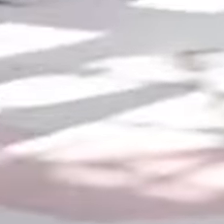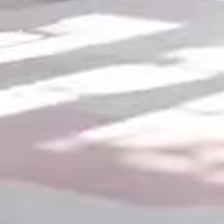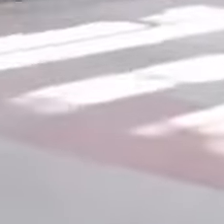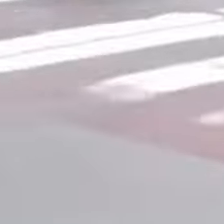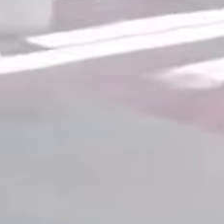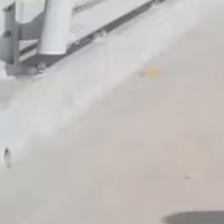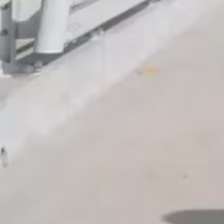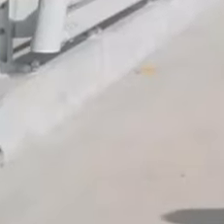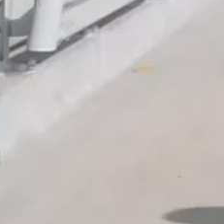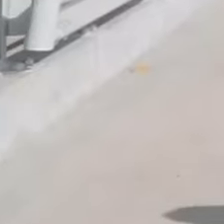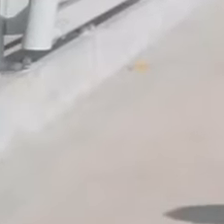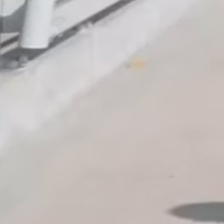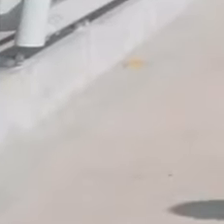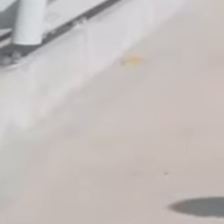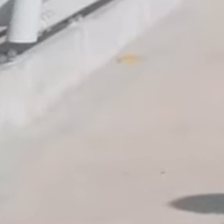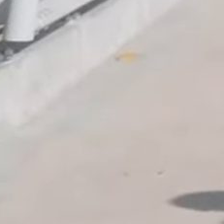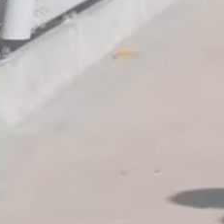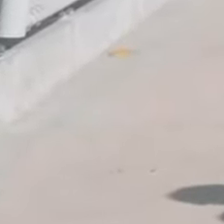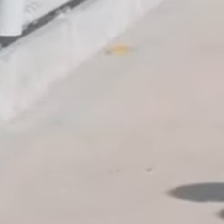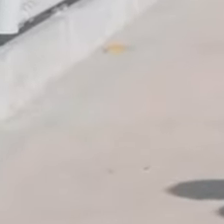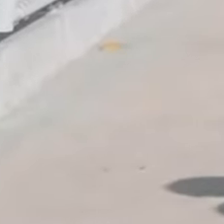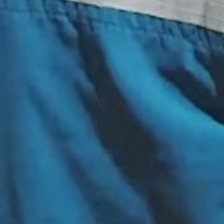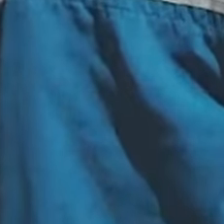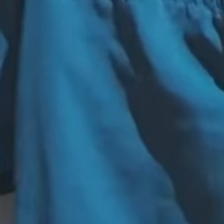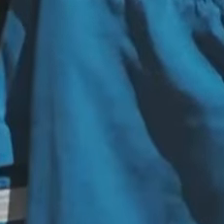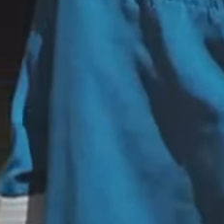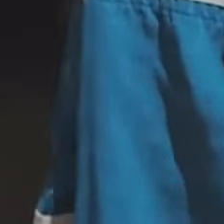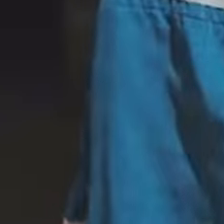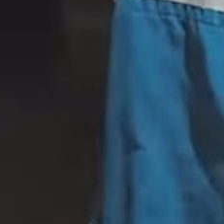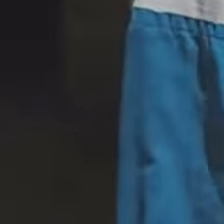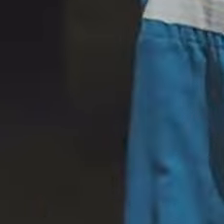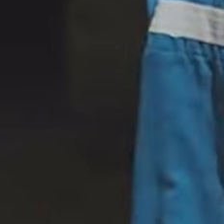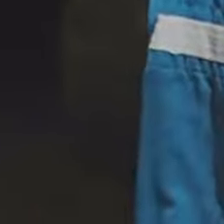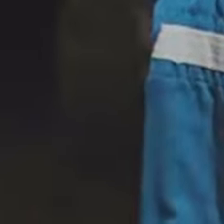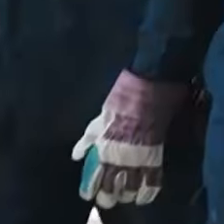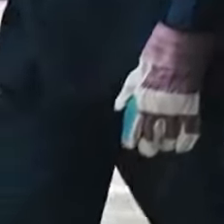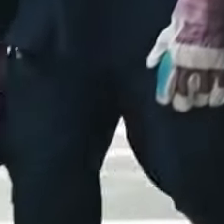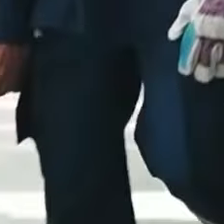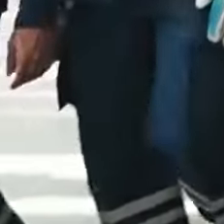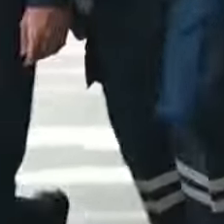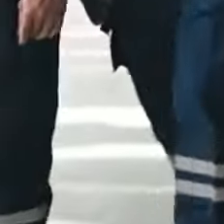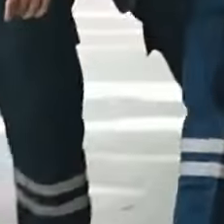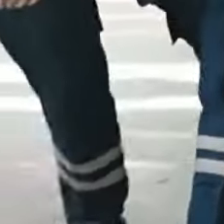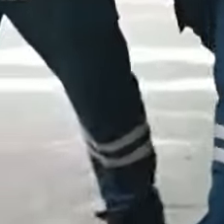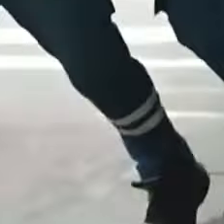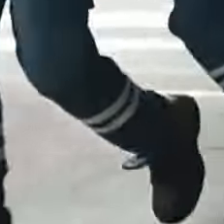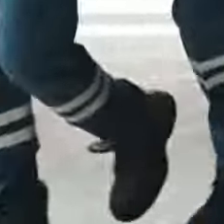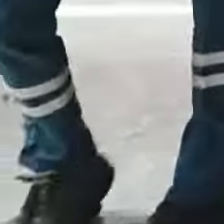نحو رسم مستقبل أفضل للأجيال القادمة.